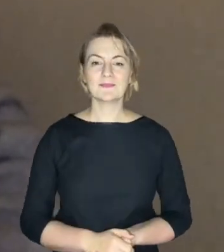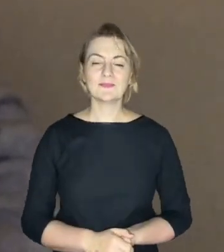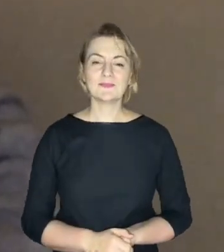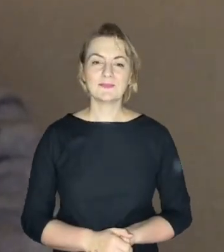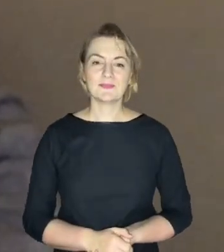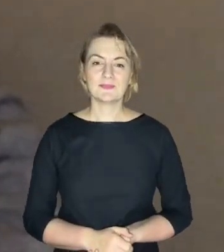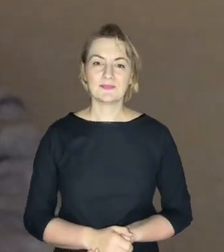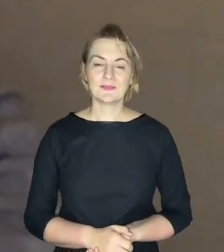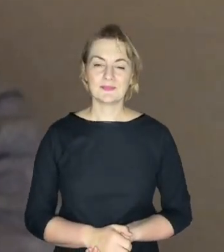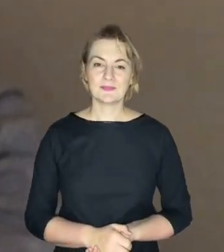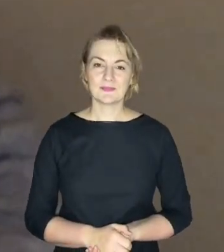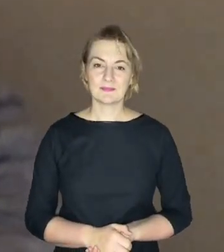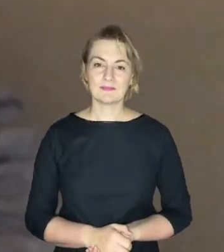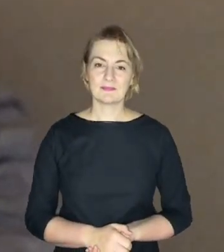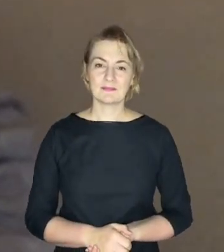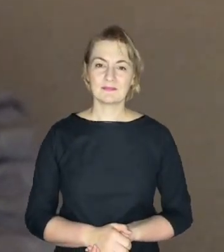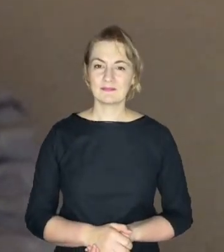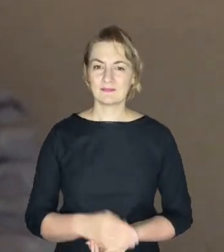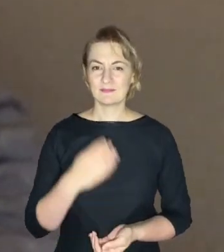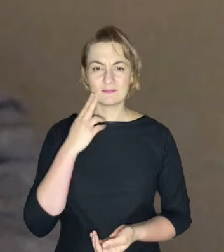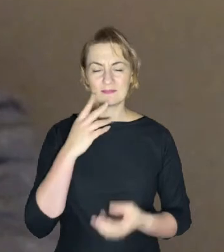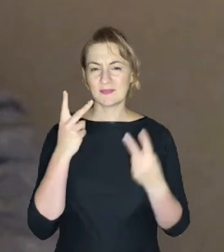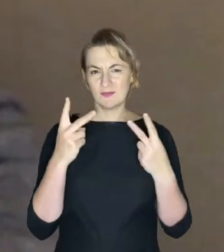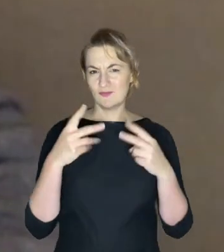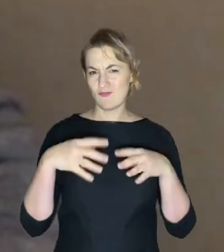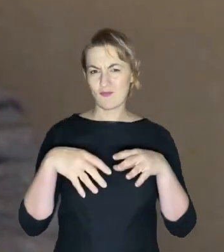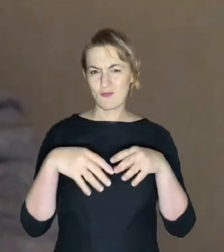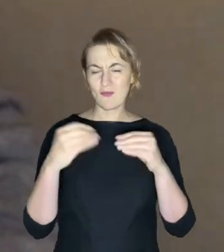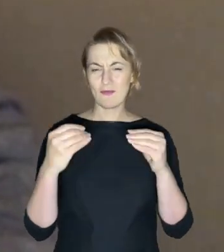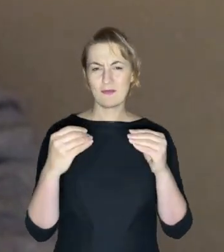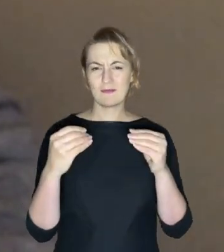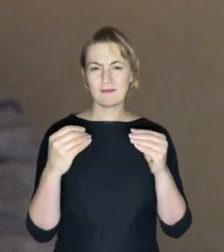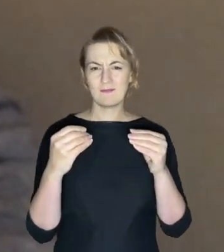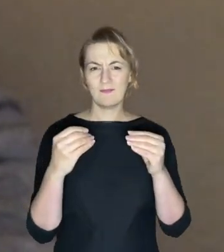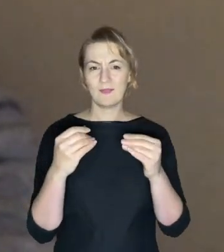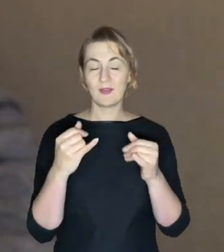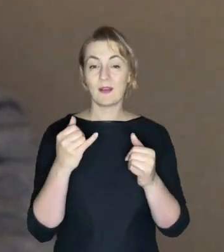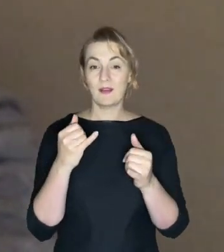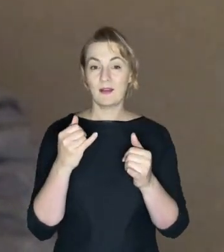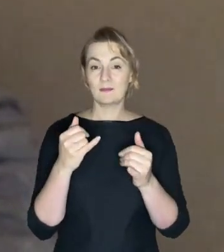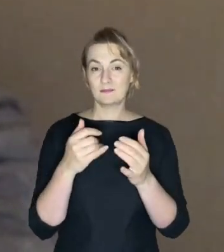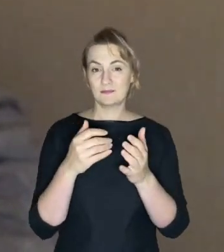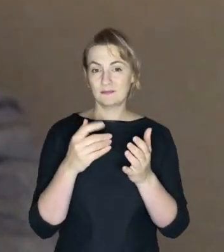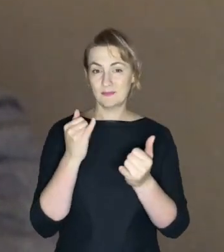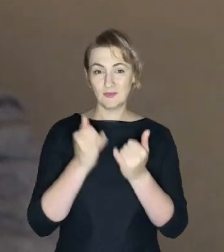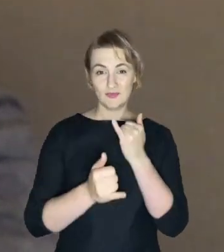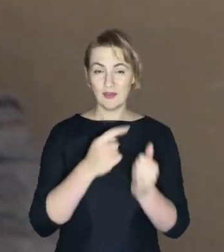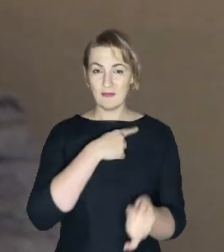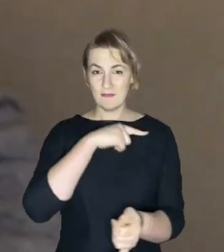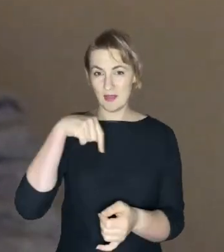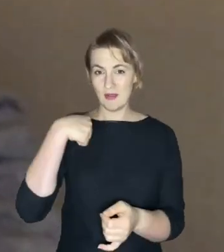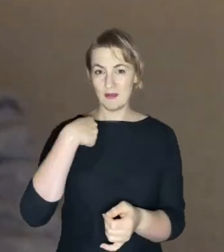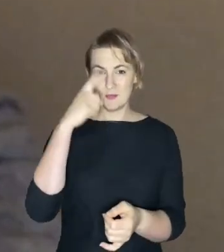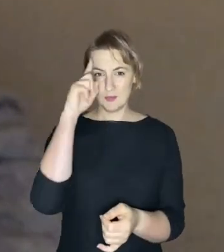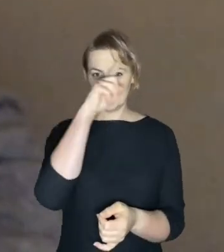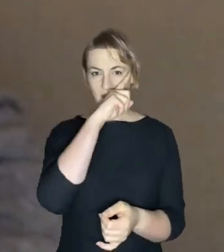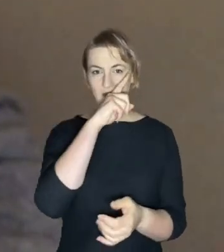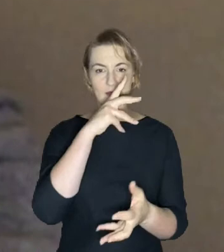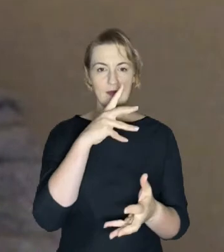Więc od tego trzeba zacząć. Jeśli my ludzie nie zmienimy wystarczającej